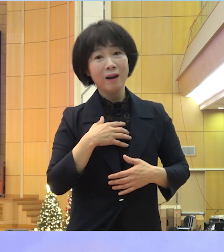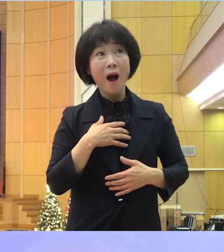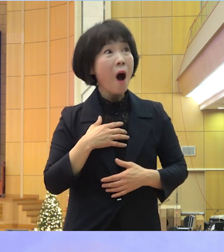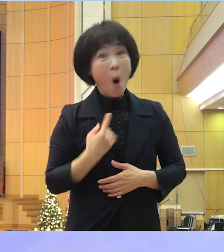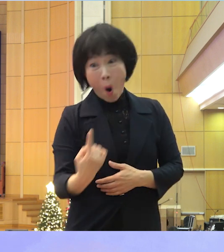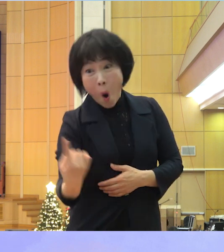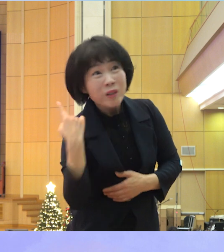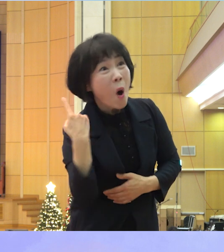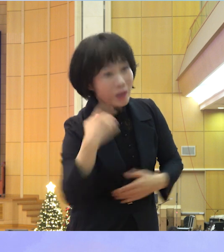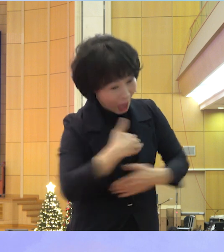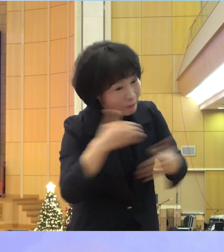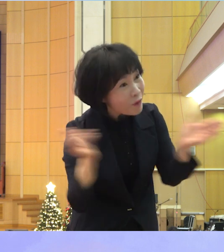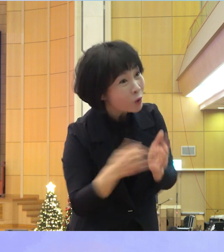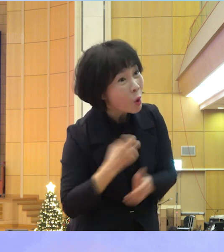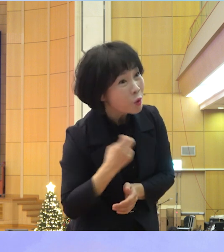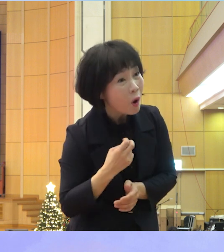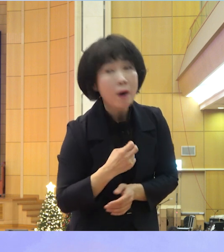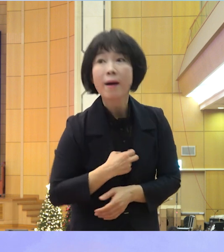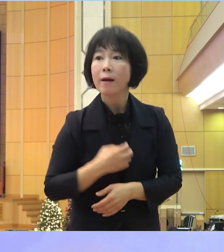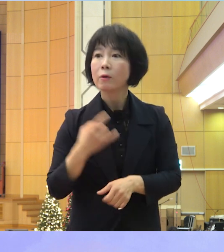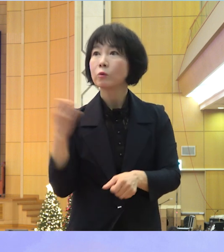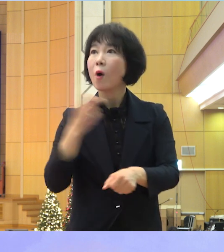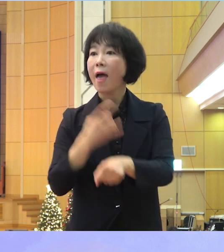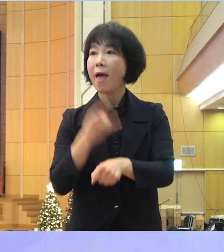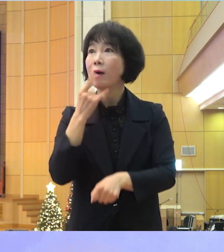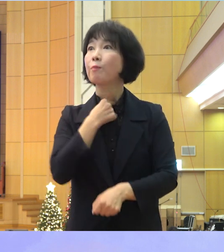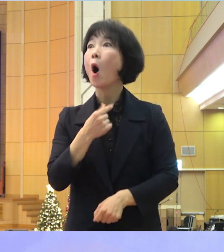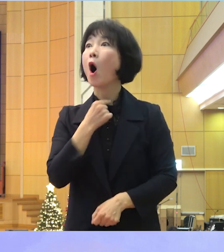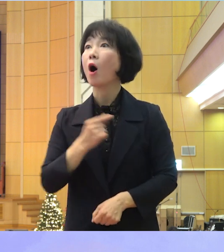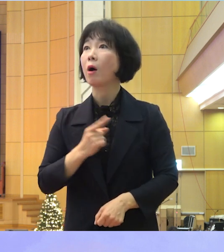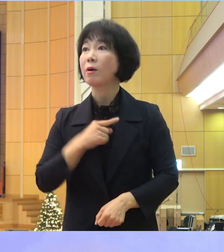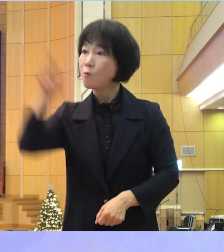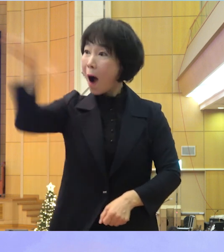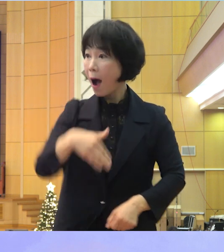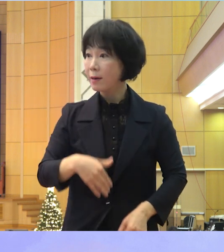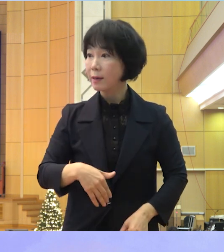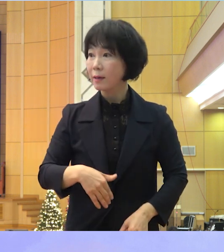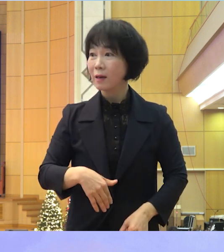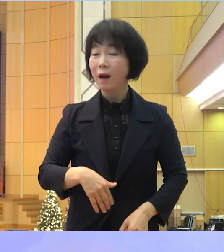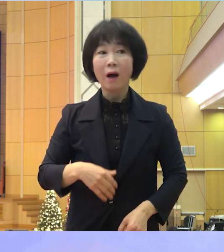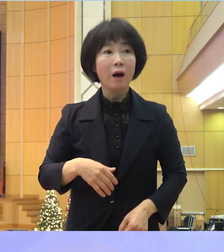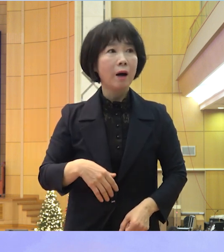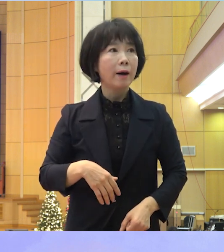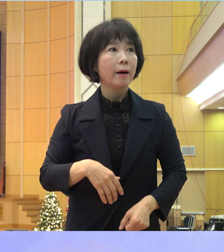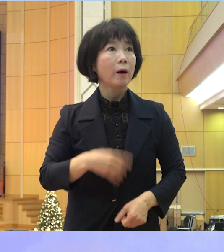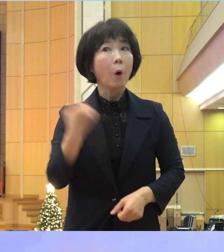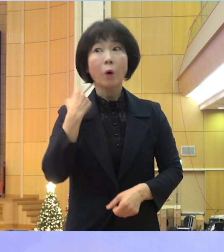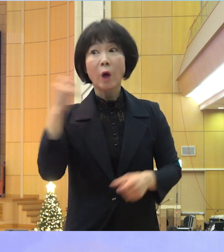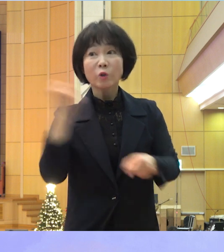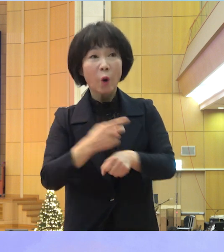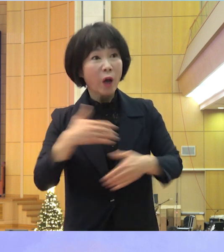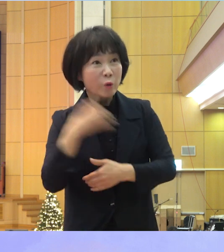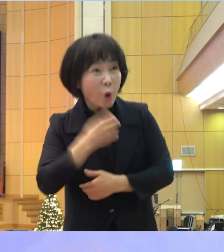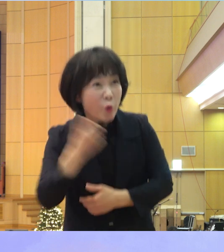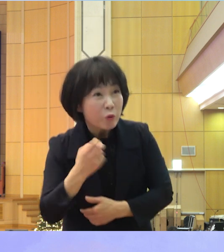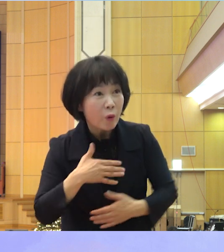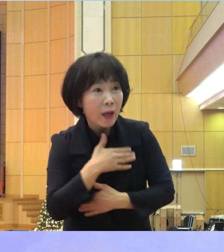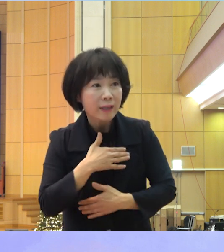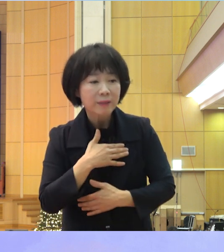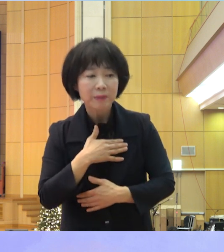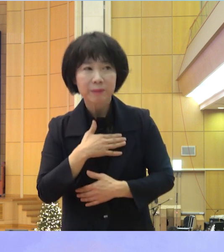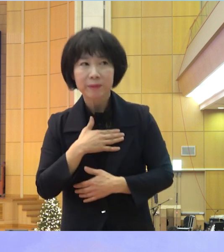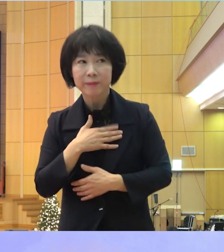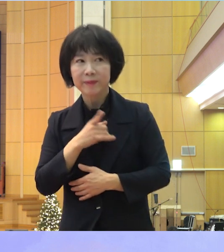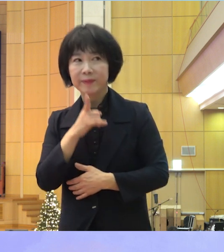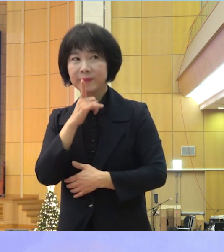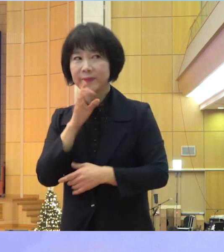아니 공주님 어제 갔다 오셨잖아요. 또 가요? 가고 싶은데 가자면 가는 거지 웬 말이 많어.